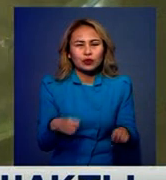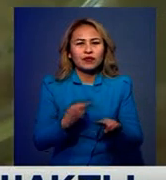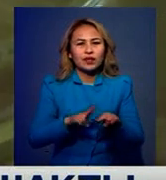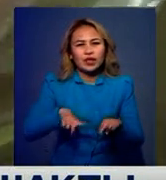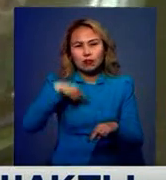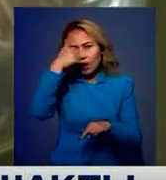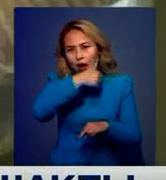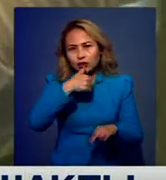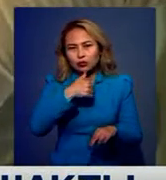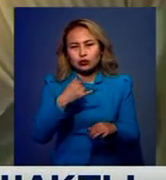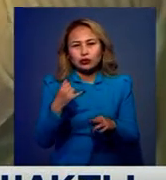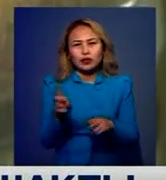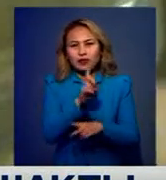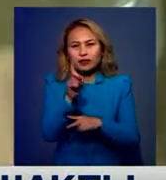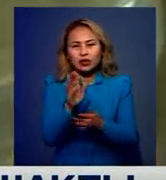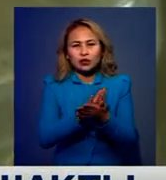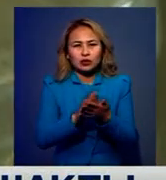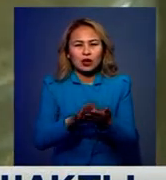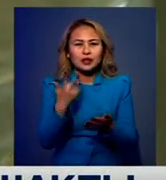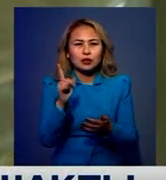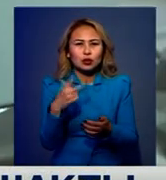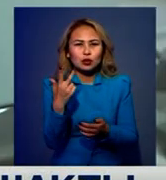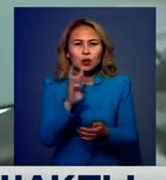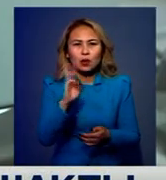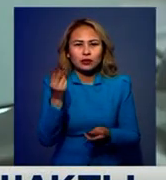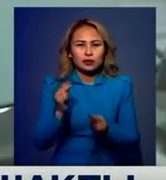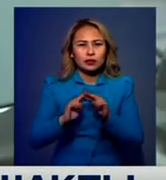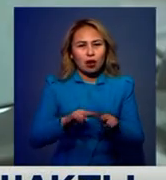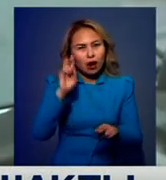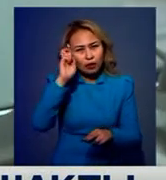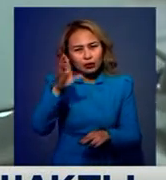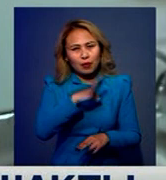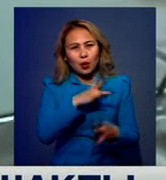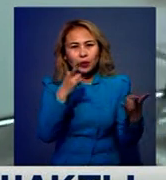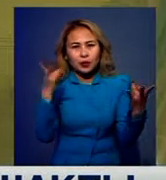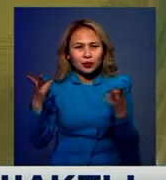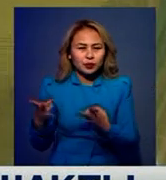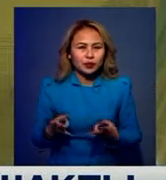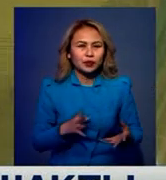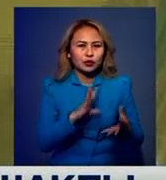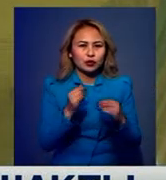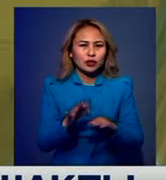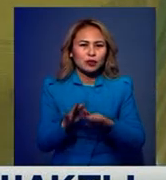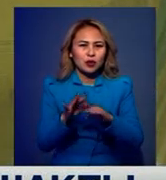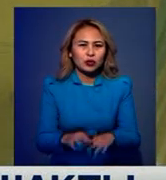биыл кенелермен күреске жергілікті бюджеттен 3,3 миллион теңге бөлініп, тиісті жұмыстар жүргізіліп